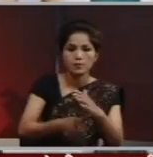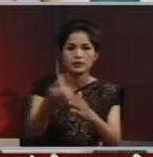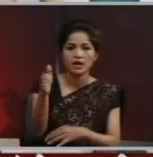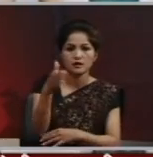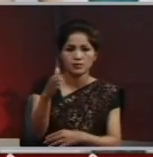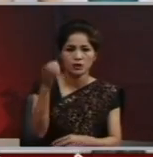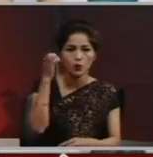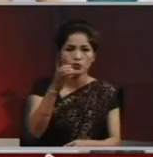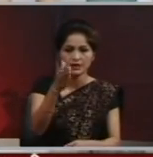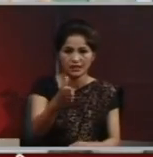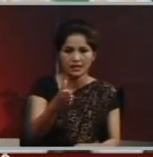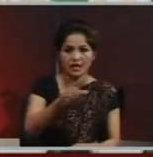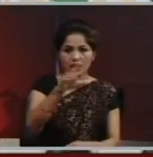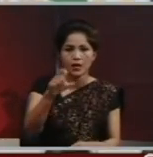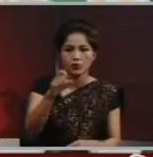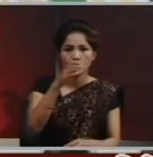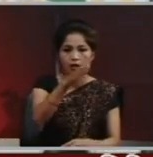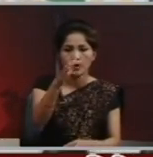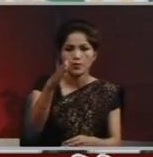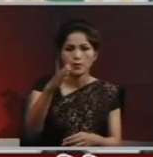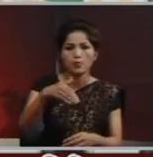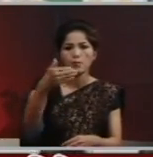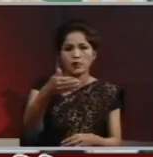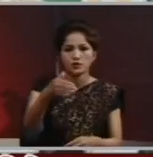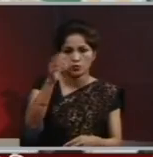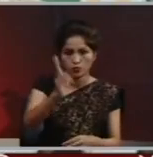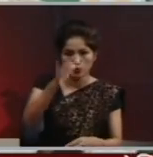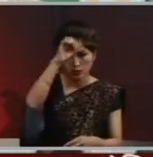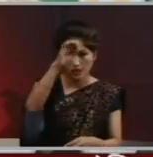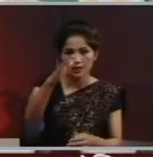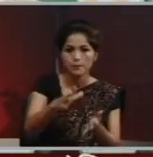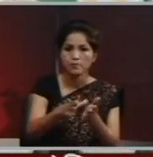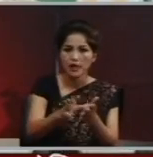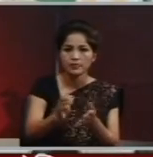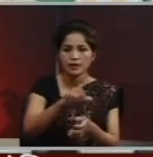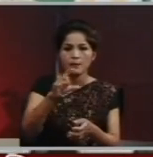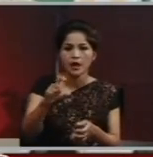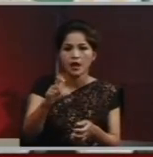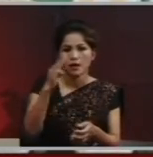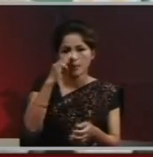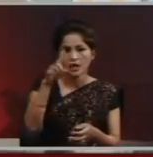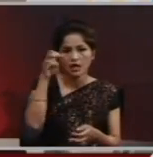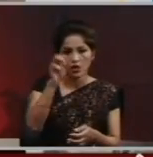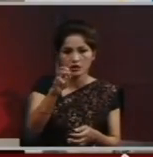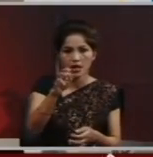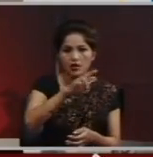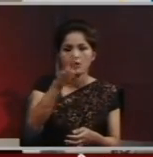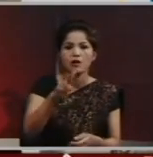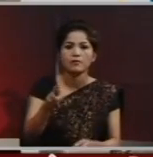प्रधानमन्त्री नरेन्द्र मोदीको नेपाल भ्रमणपछि नोटिफिकेसन मार्फत नेपालमा 1000